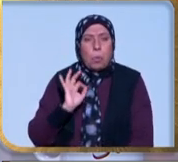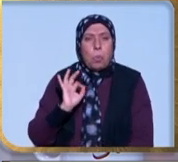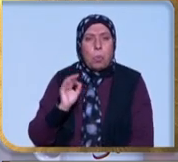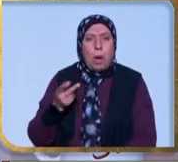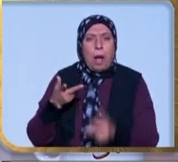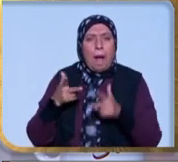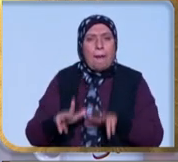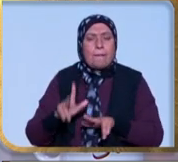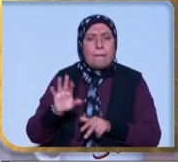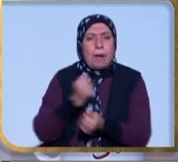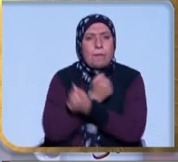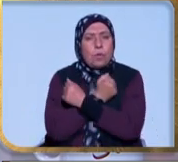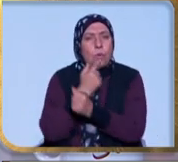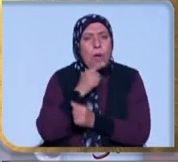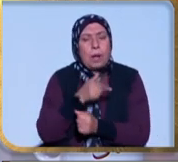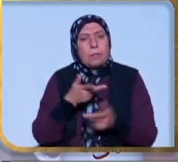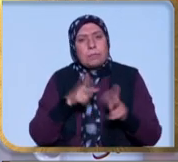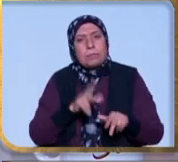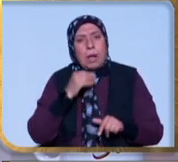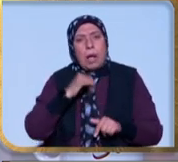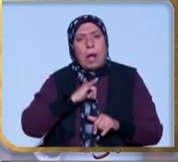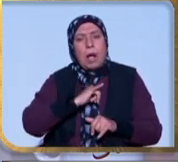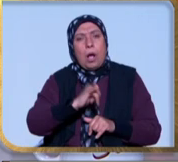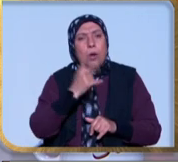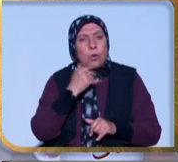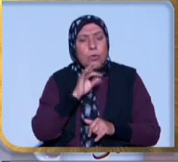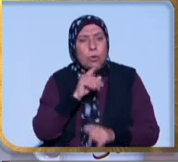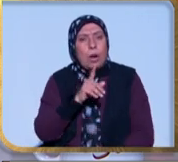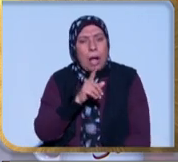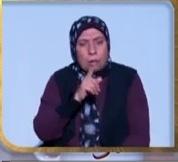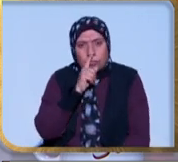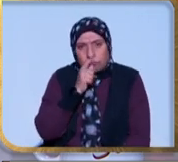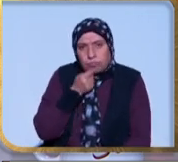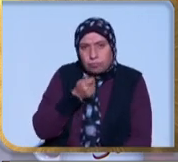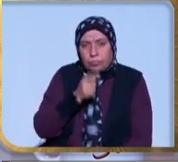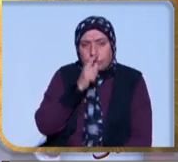هو وقومه تمادوا في العناد وعدم